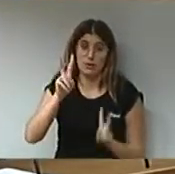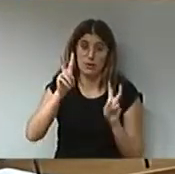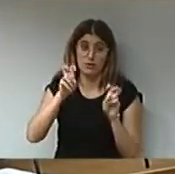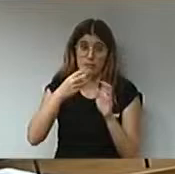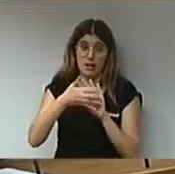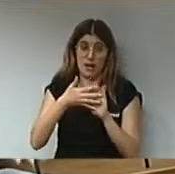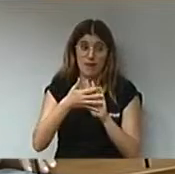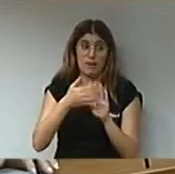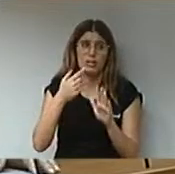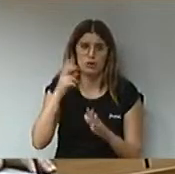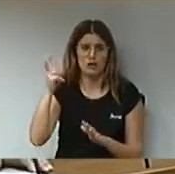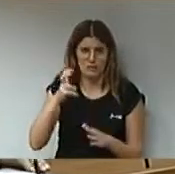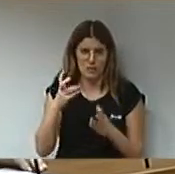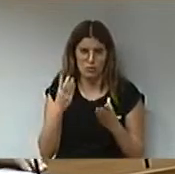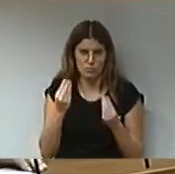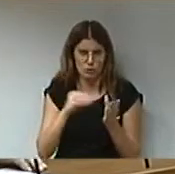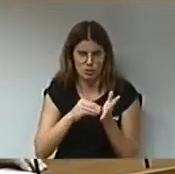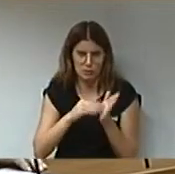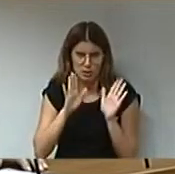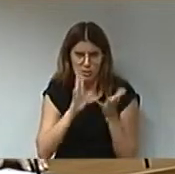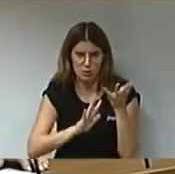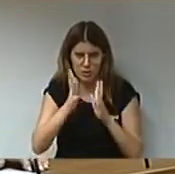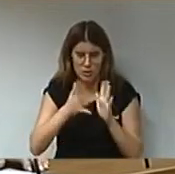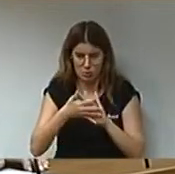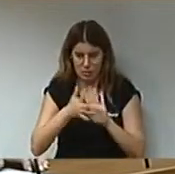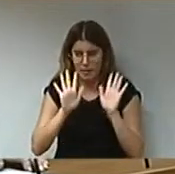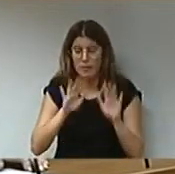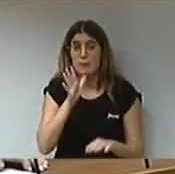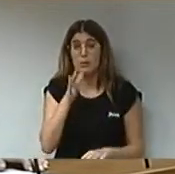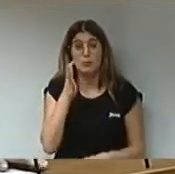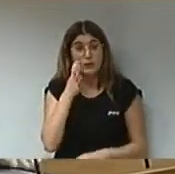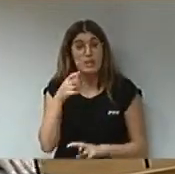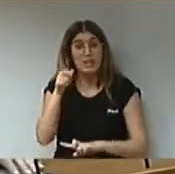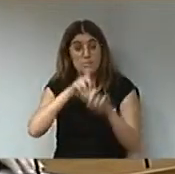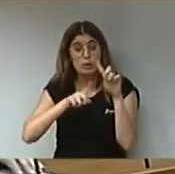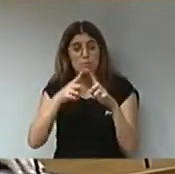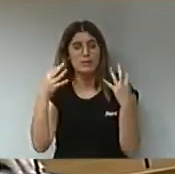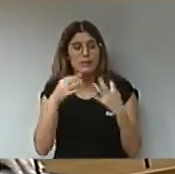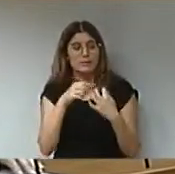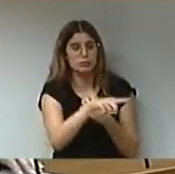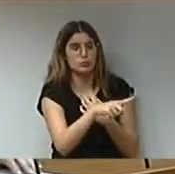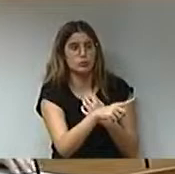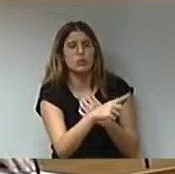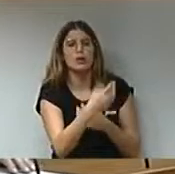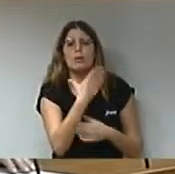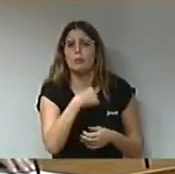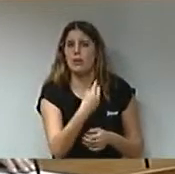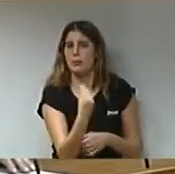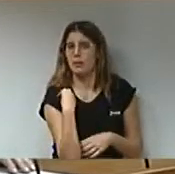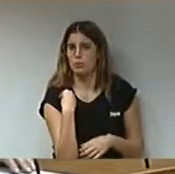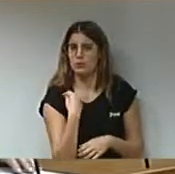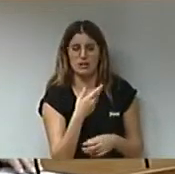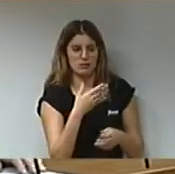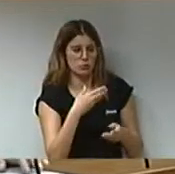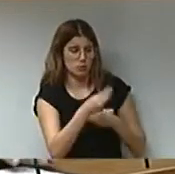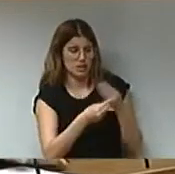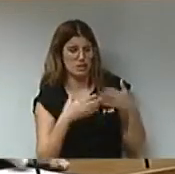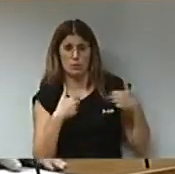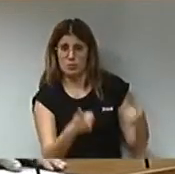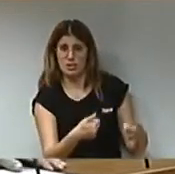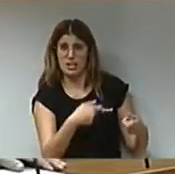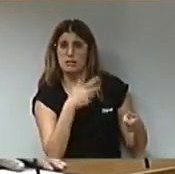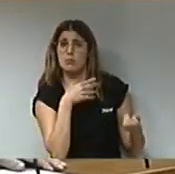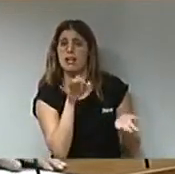jo he vingut diverses voltes a parlar d'incendis. Però en qualsevol cas, el problema que hi ha és que vostè me pot tornar a preguntar a la sessió de control, pot fer el que vulgui, té mil